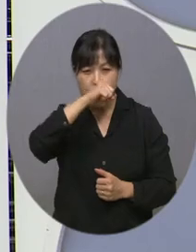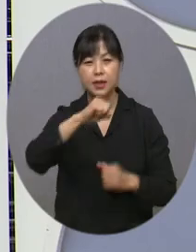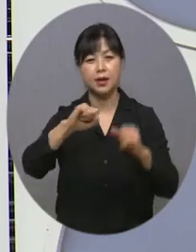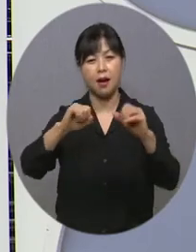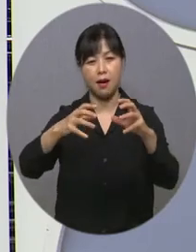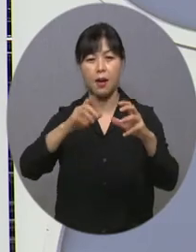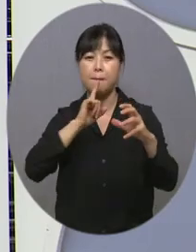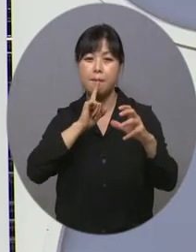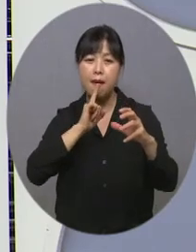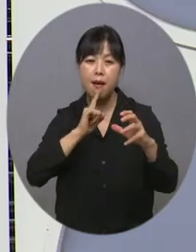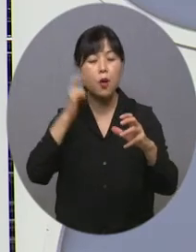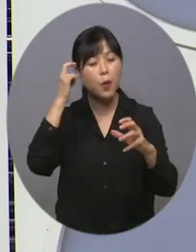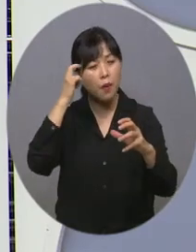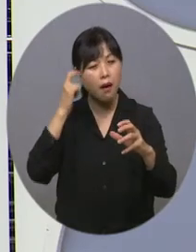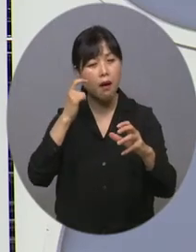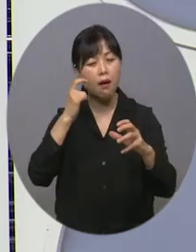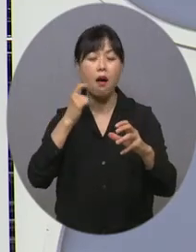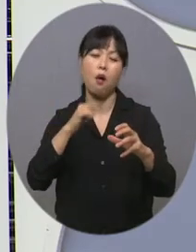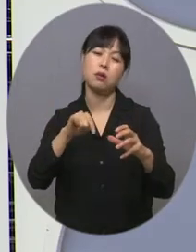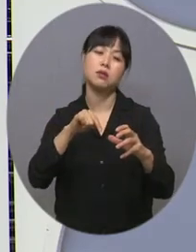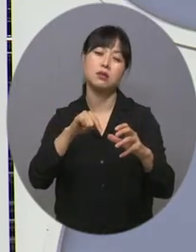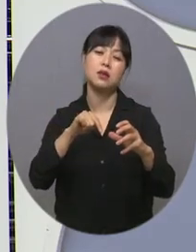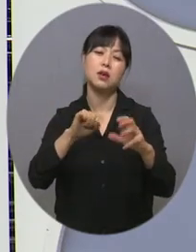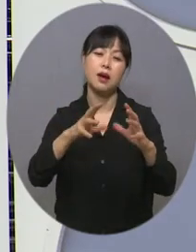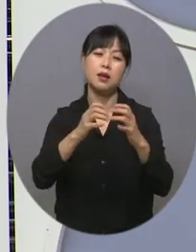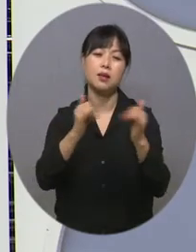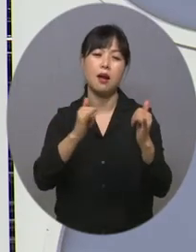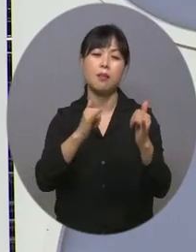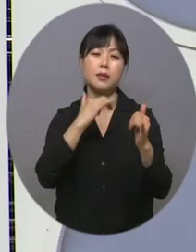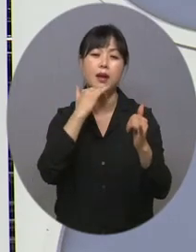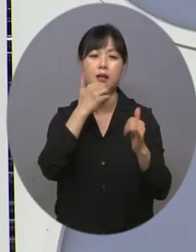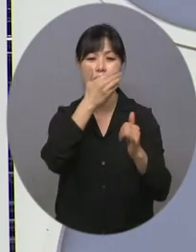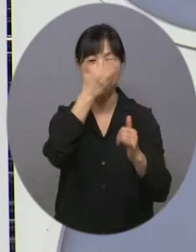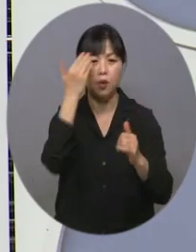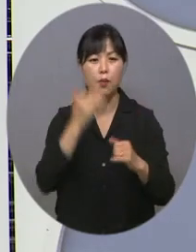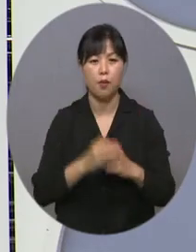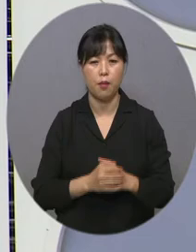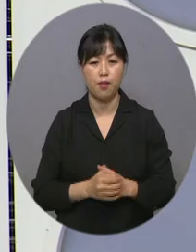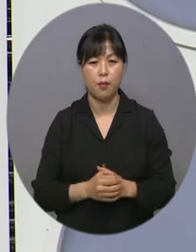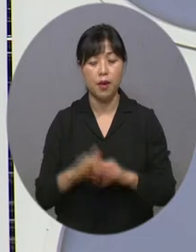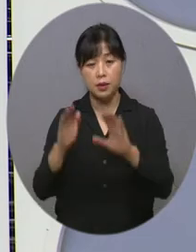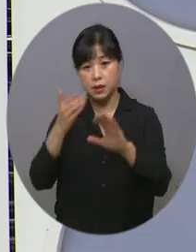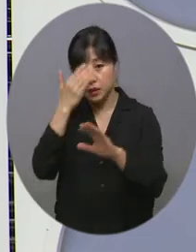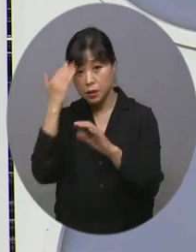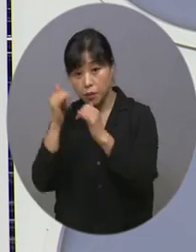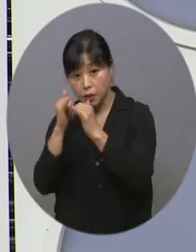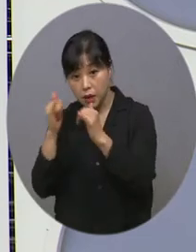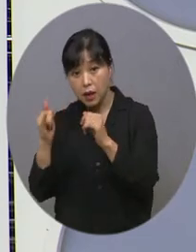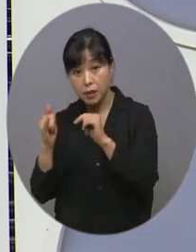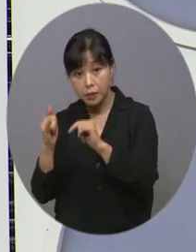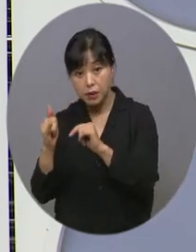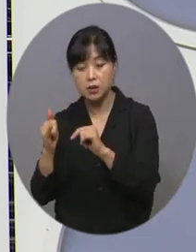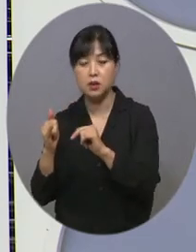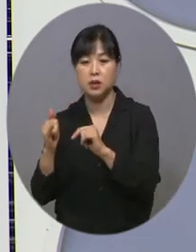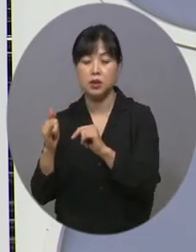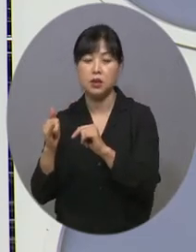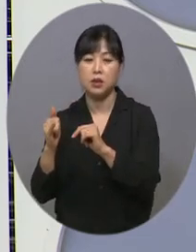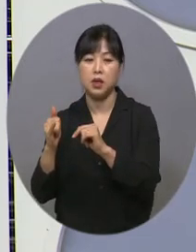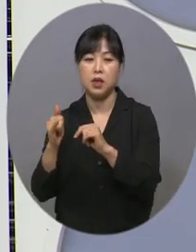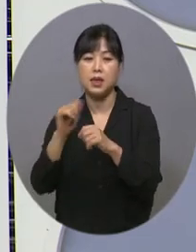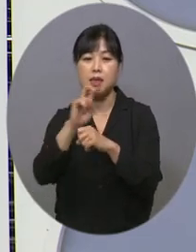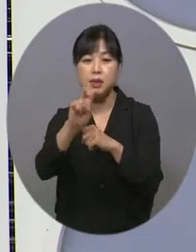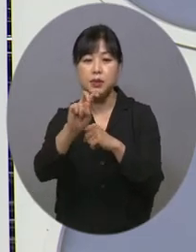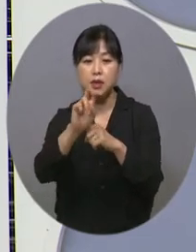것이 바로 그러한 연유가 있고 또 그렇게 되면 지금의 현재 젊은 세대들이 결국은 20, 30년